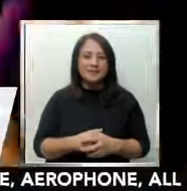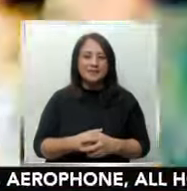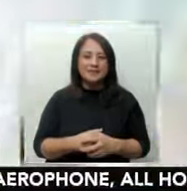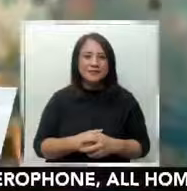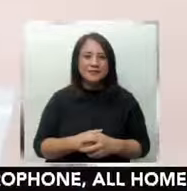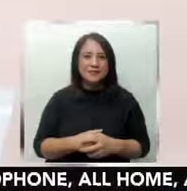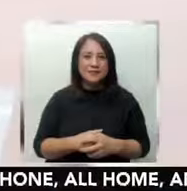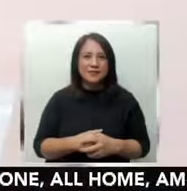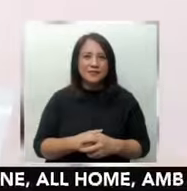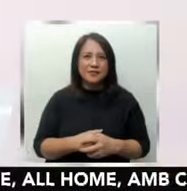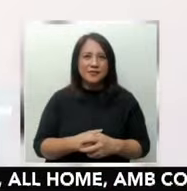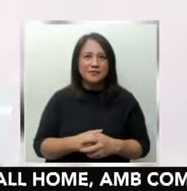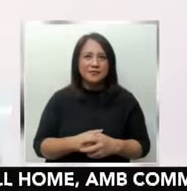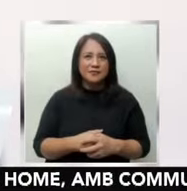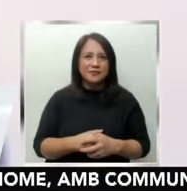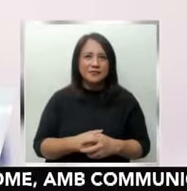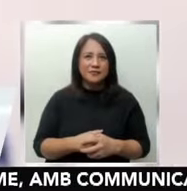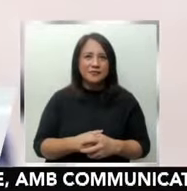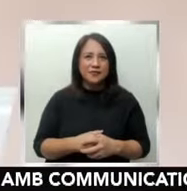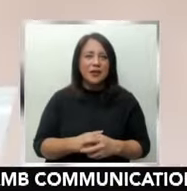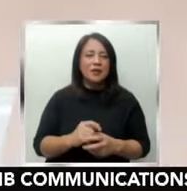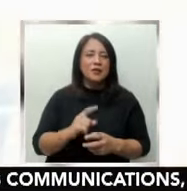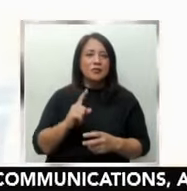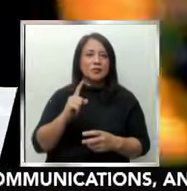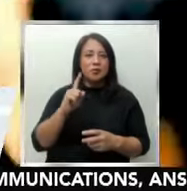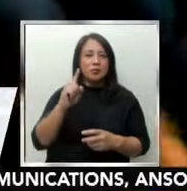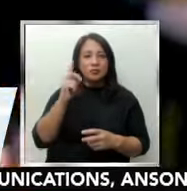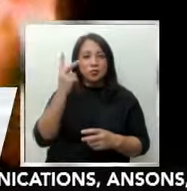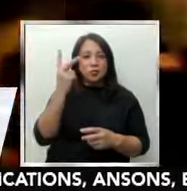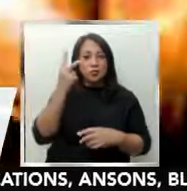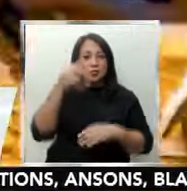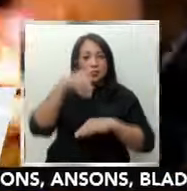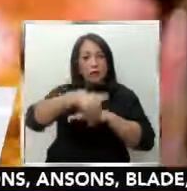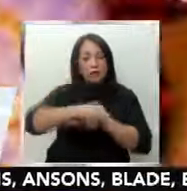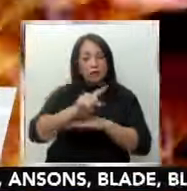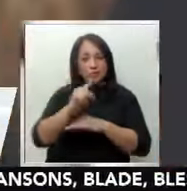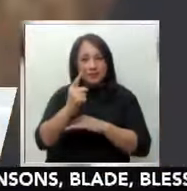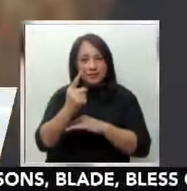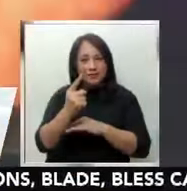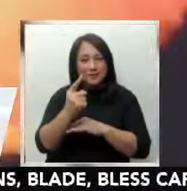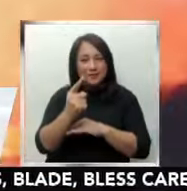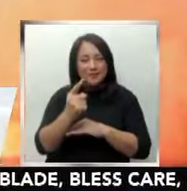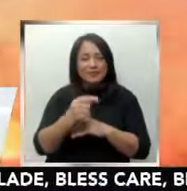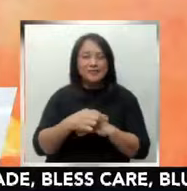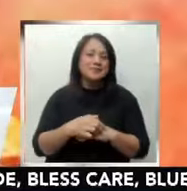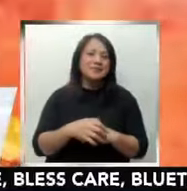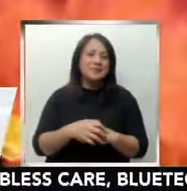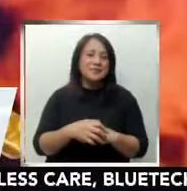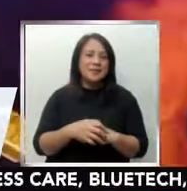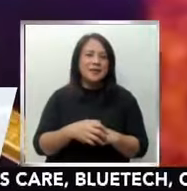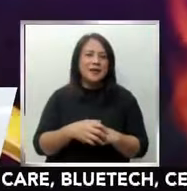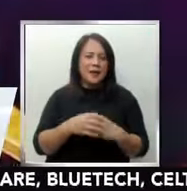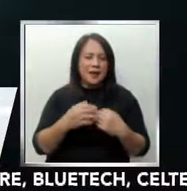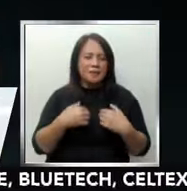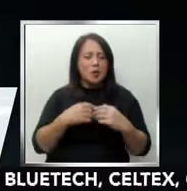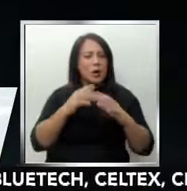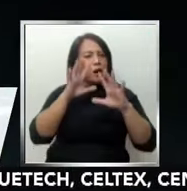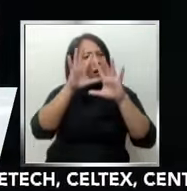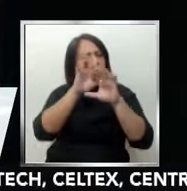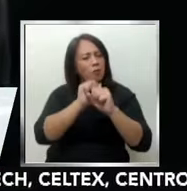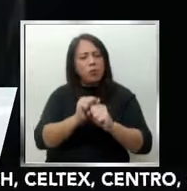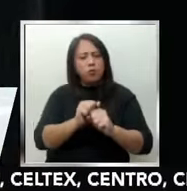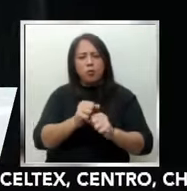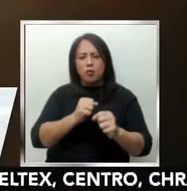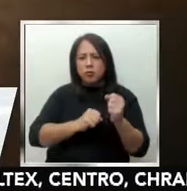carampel unang dalawang gabi pa lang nagpamangha na sa akson at